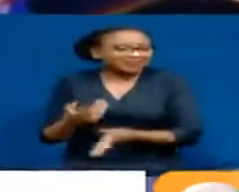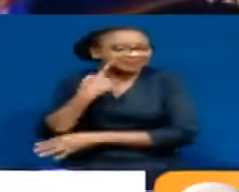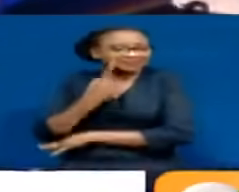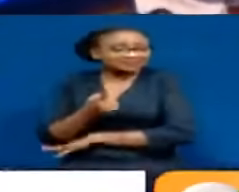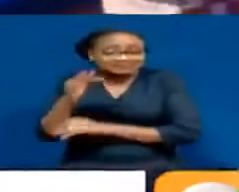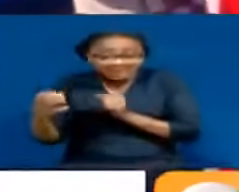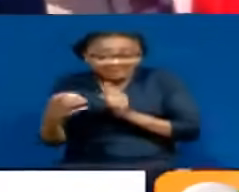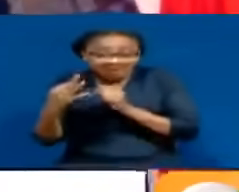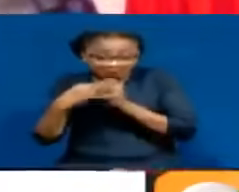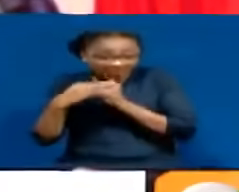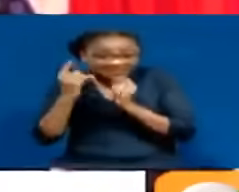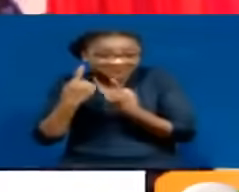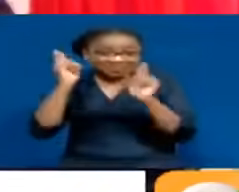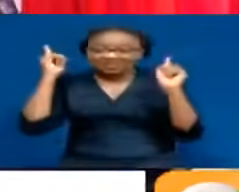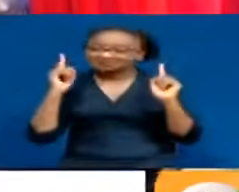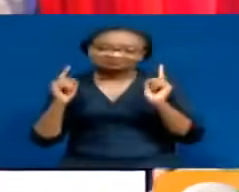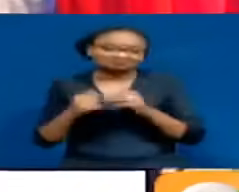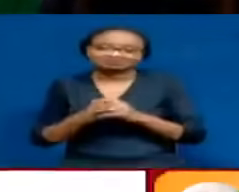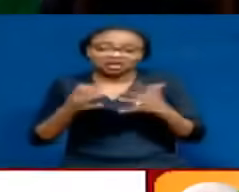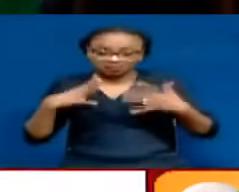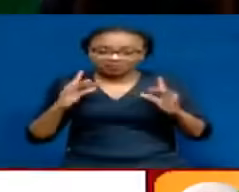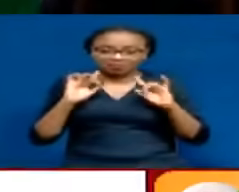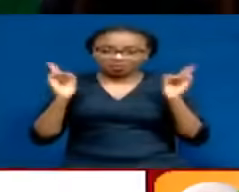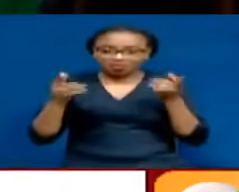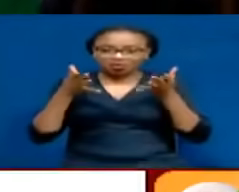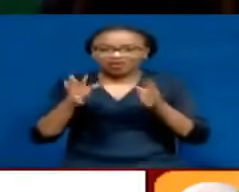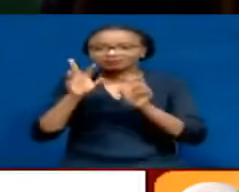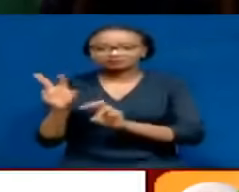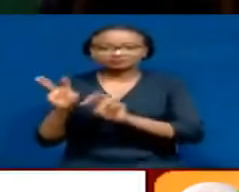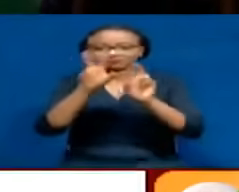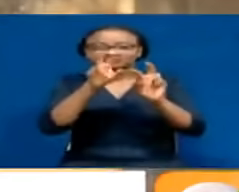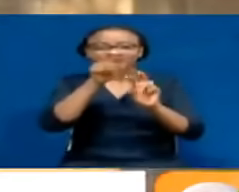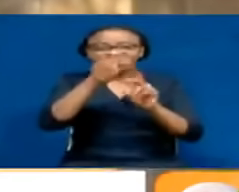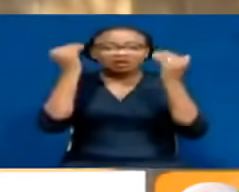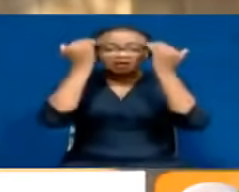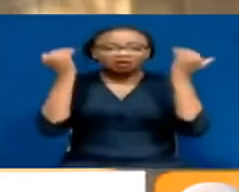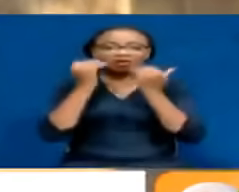inaonekana haitowezekana kwa sasa. Macho yote yakisubiria uamuzi